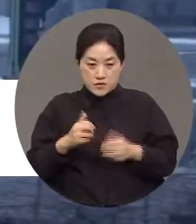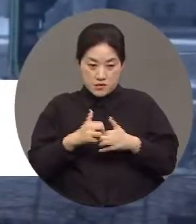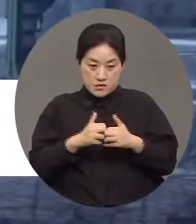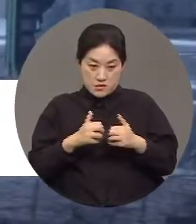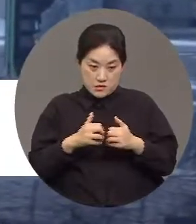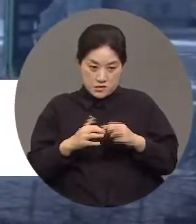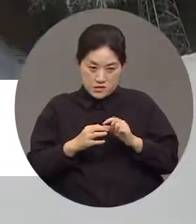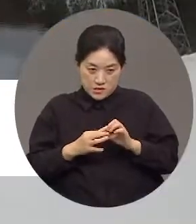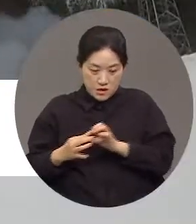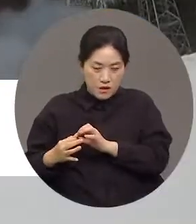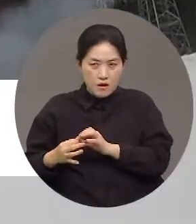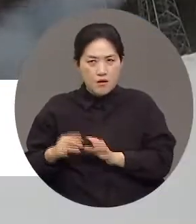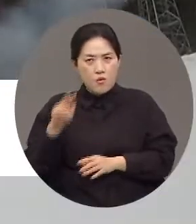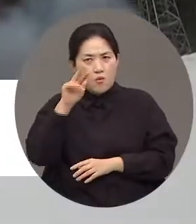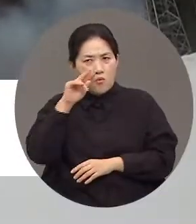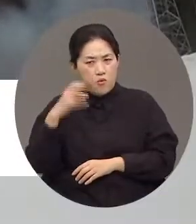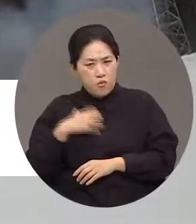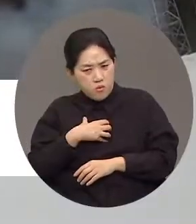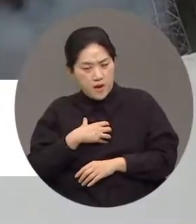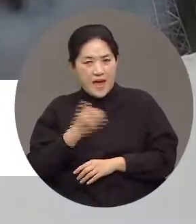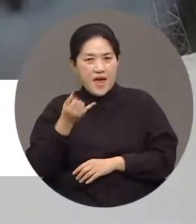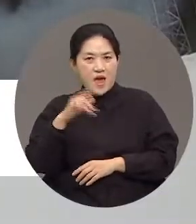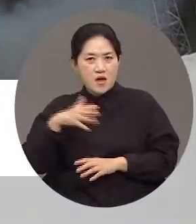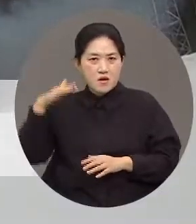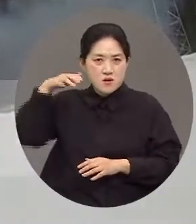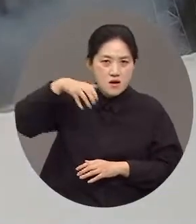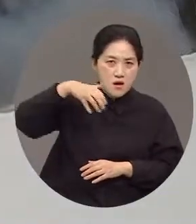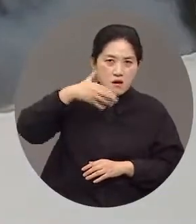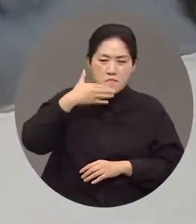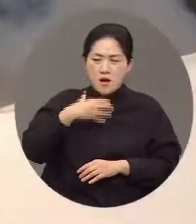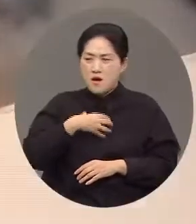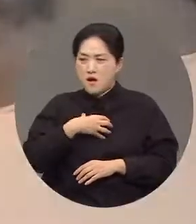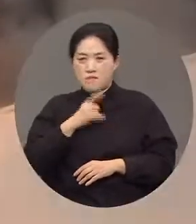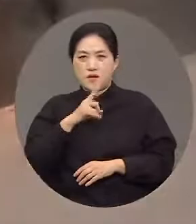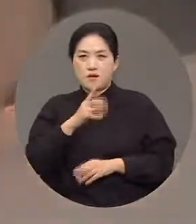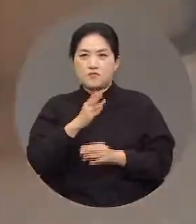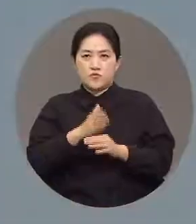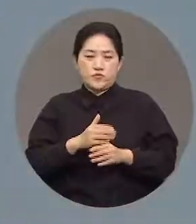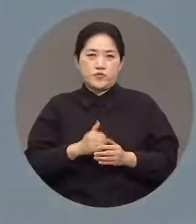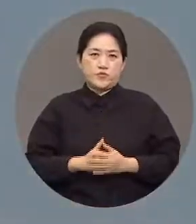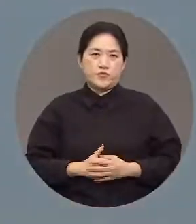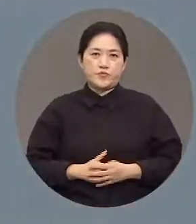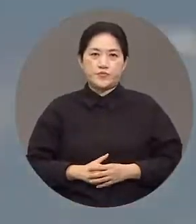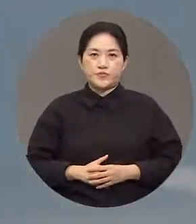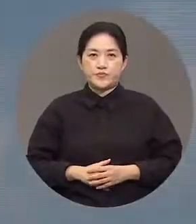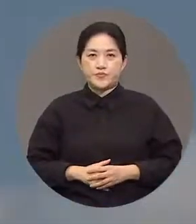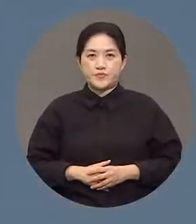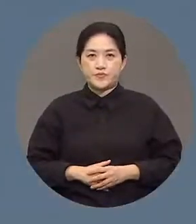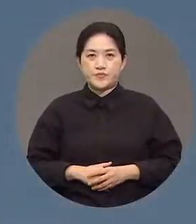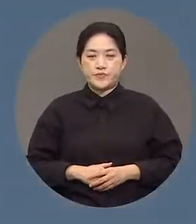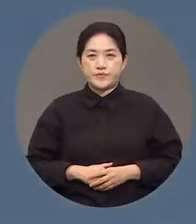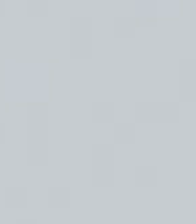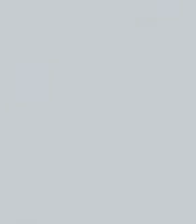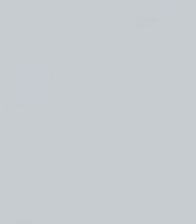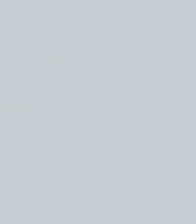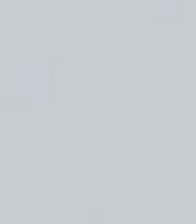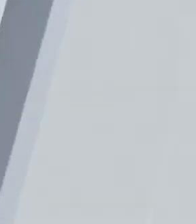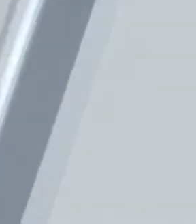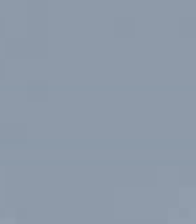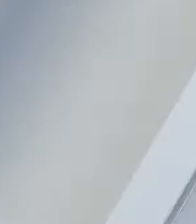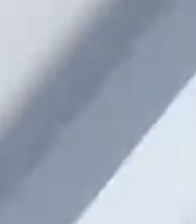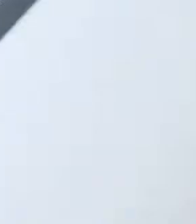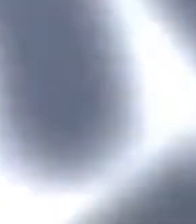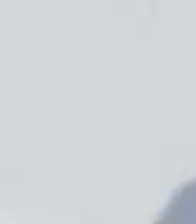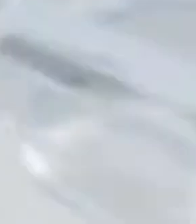길어지면 자칫 핵 위협 카드까지 꺼낼 수도 있다는 분석을 내놨습니다. MBC 뉴스 신정연입니다.